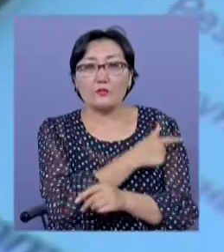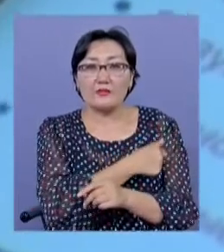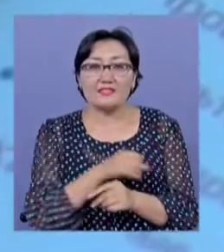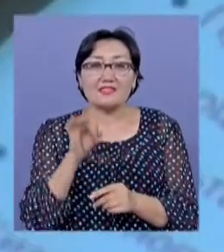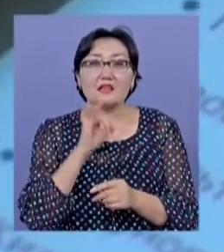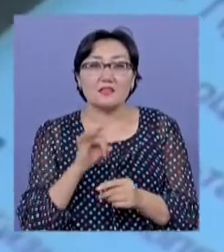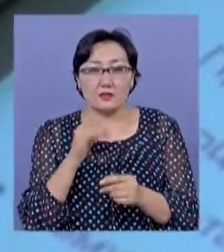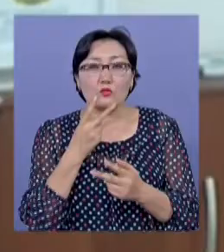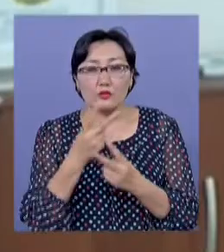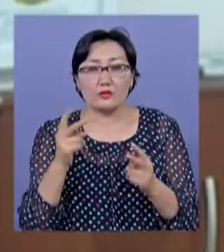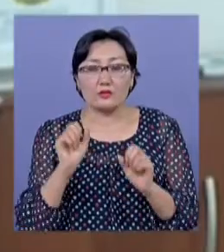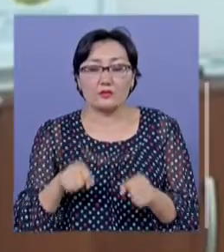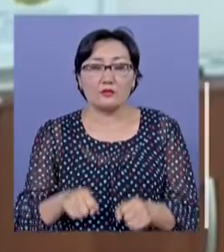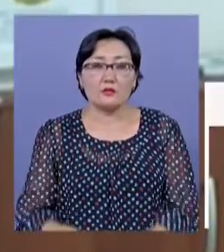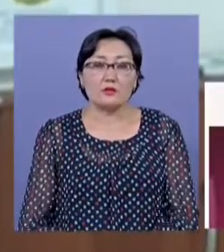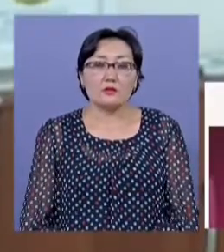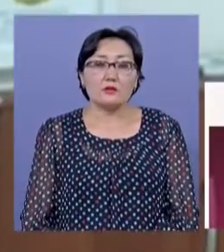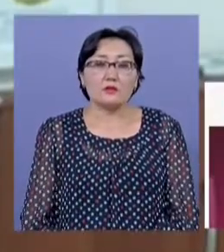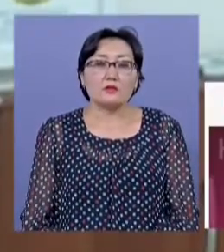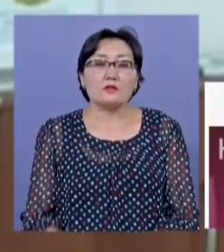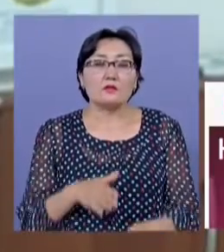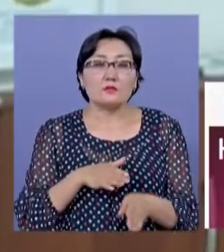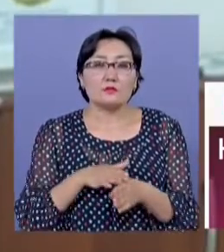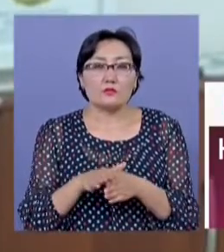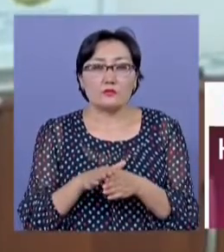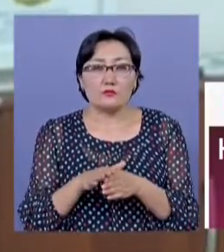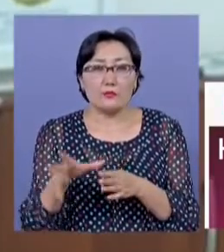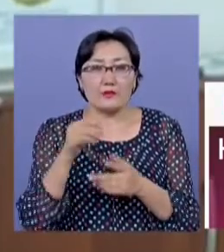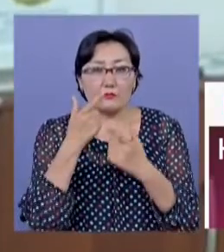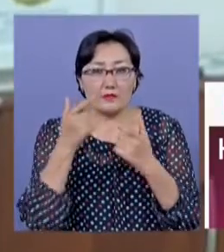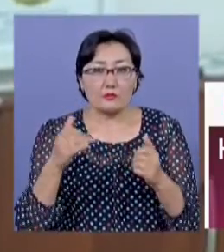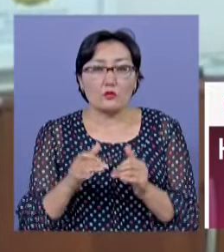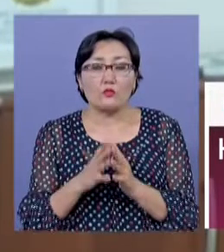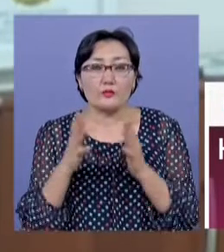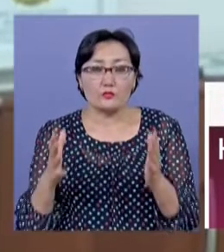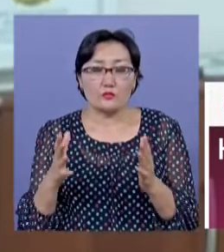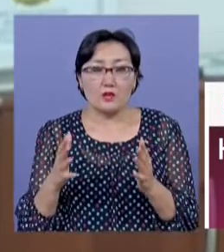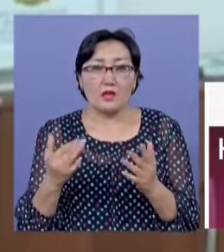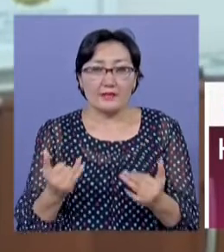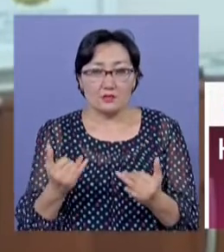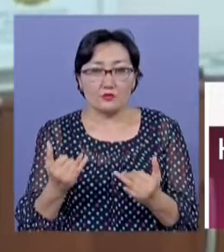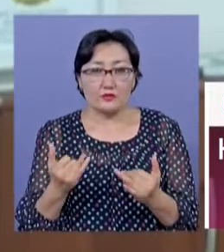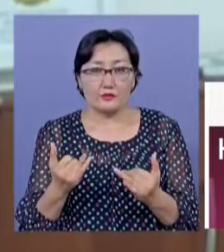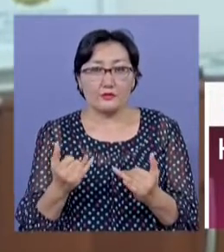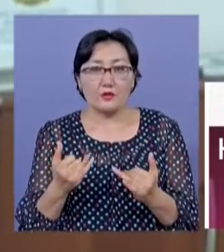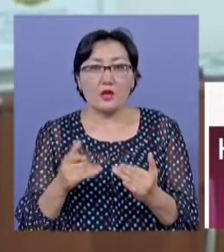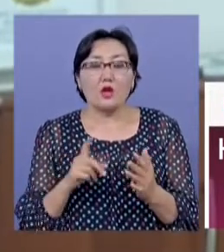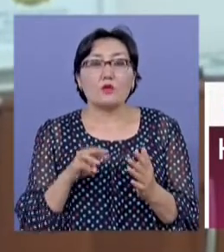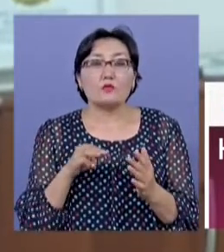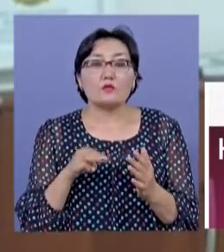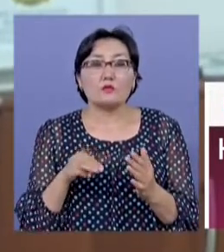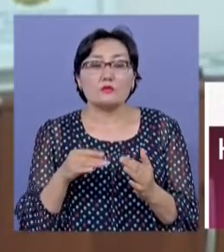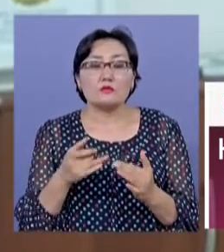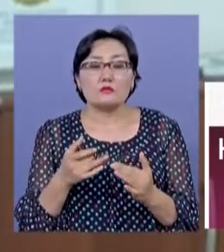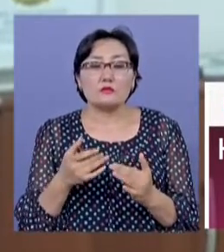алады. Толық нұсқа дегеніміз ол ары қарай мысалы сол мәліметтердің көбеюі деп санаймыз мысалы. Қазірдің өзінде ол мысалы толық нұсқа деп саналады, бірақ ары